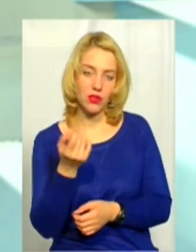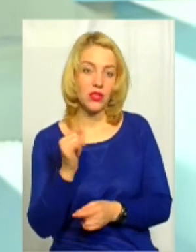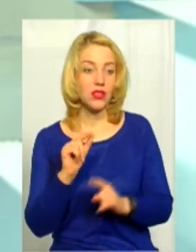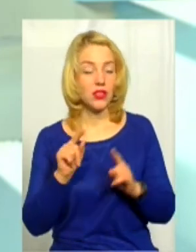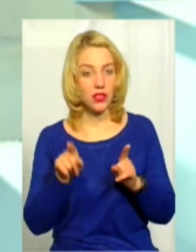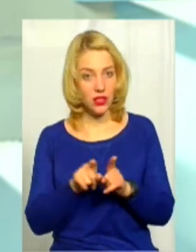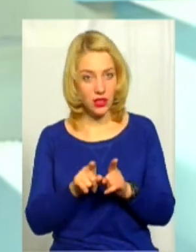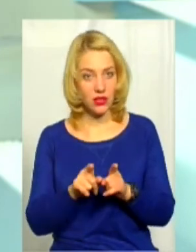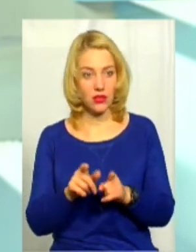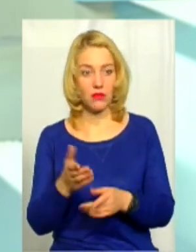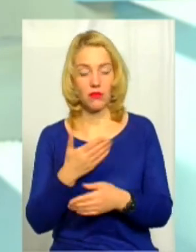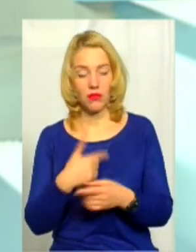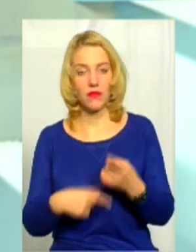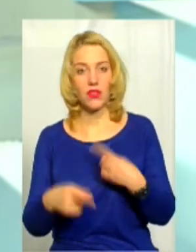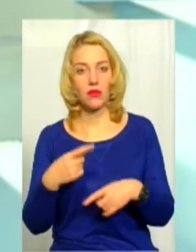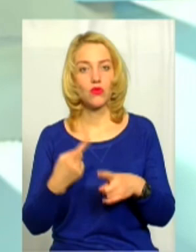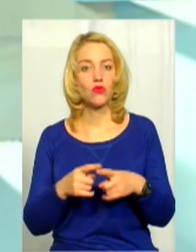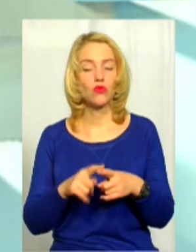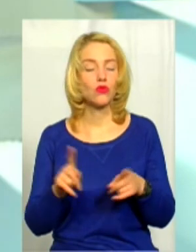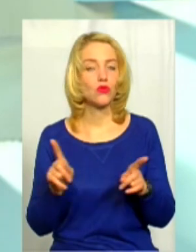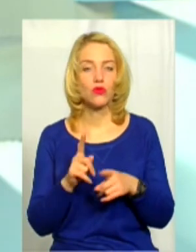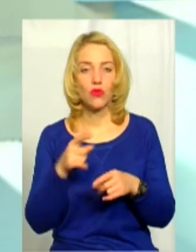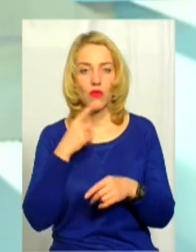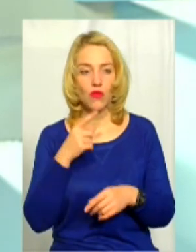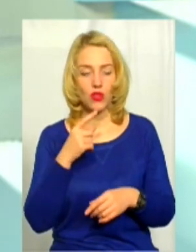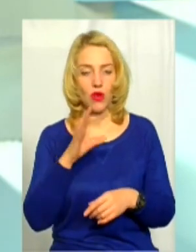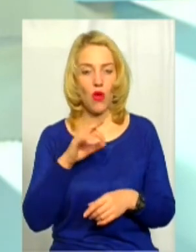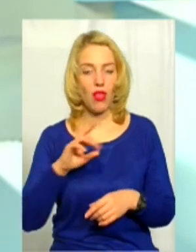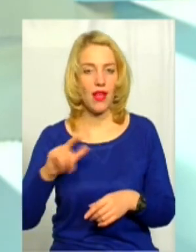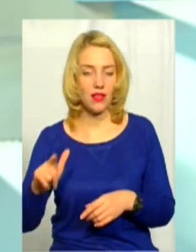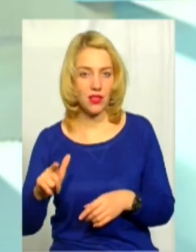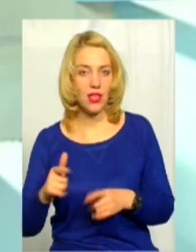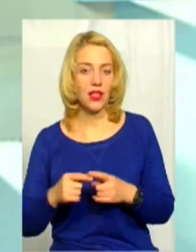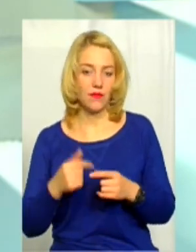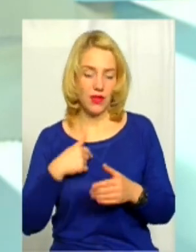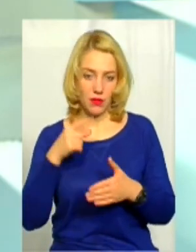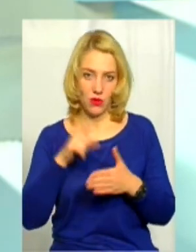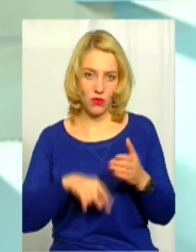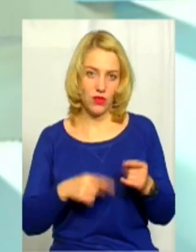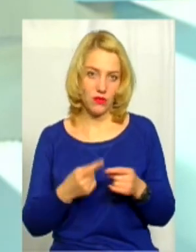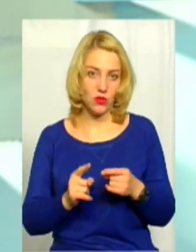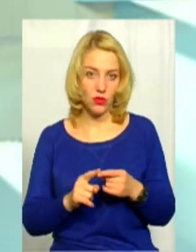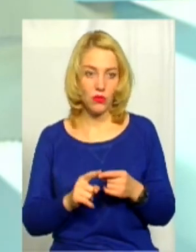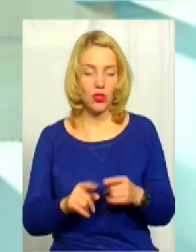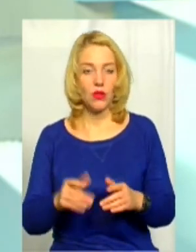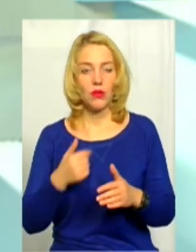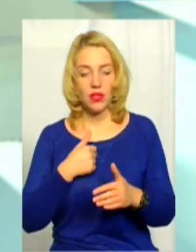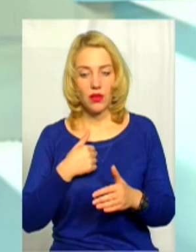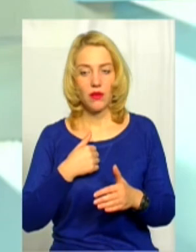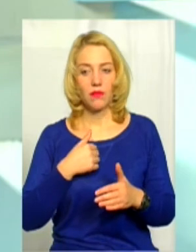Тобто, знову ж, ми приходимо до того, про що говорив пан Олег, і я в цьому впевнена і переконана, що, звичайно,